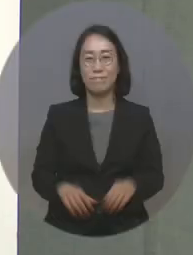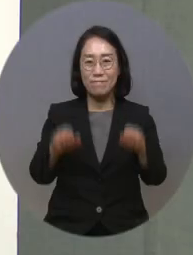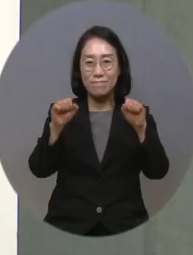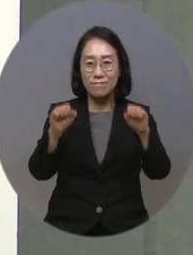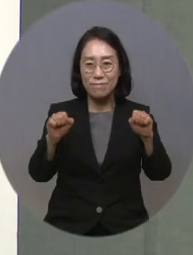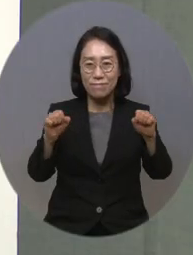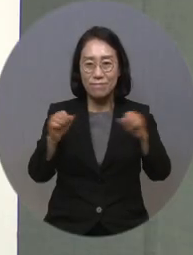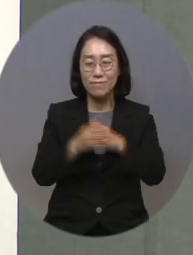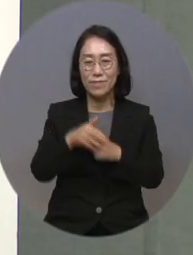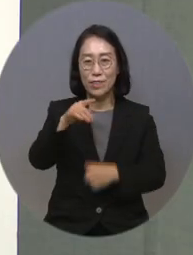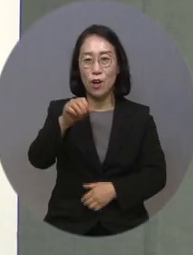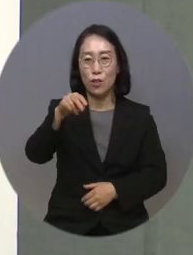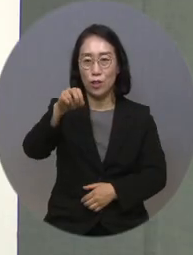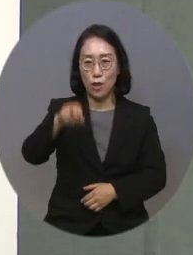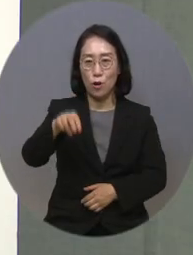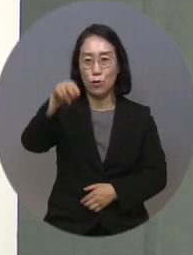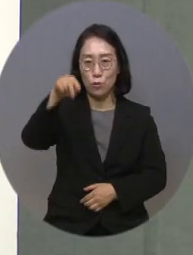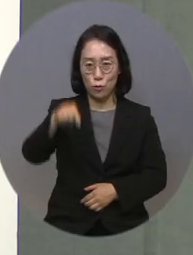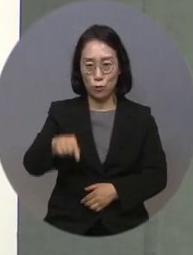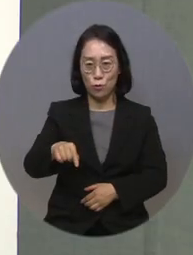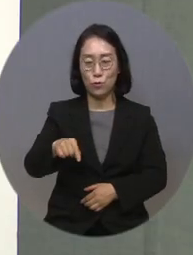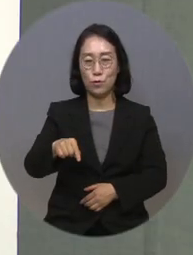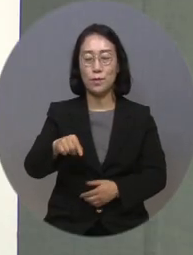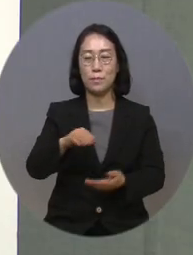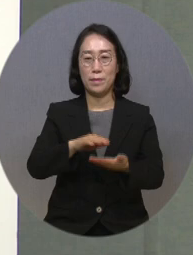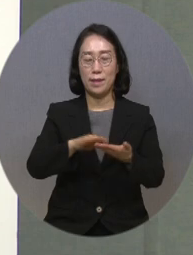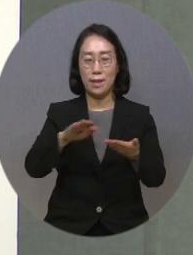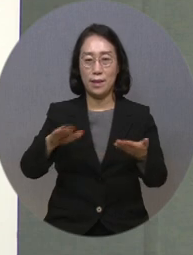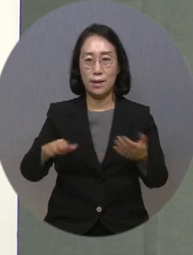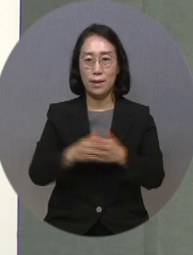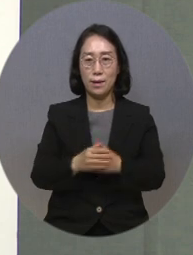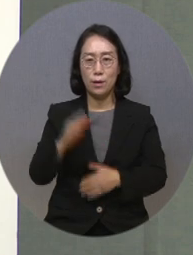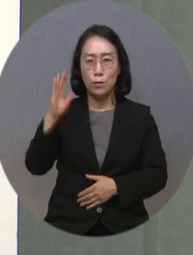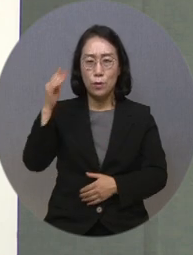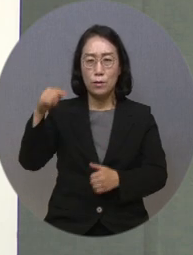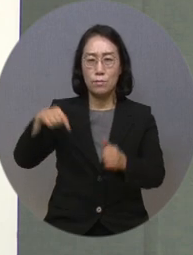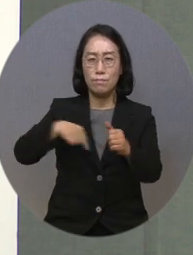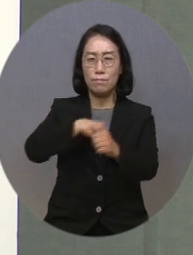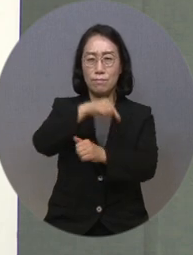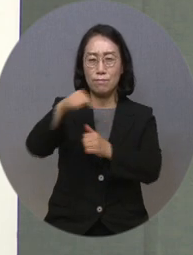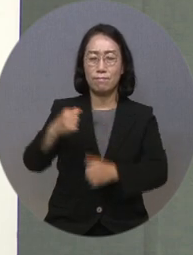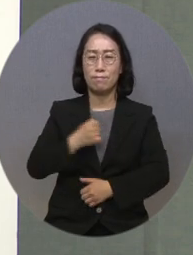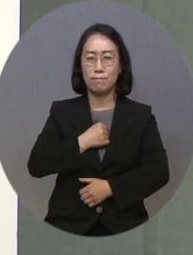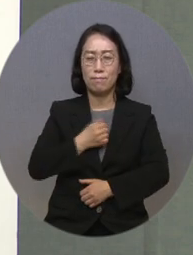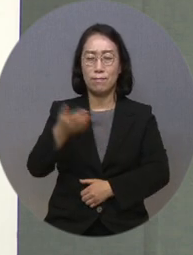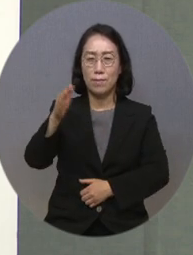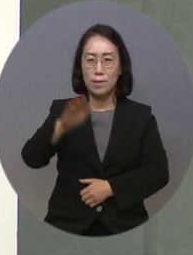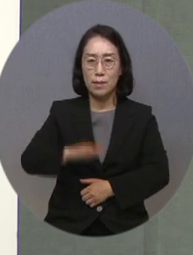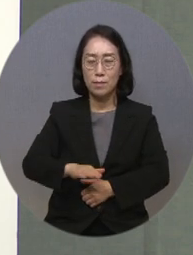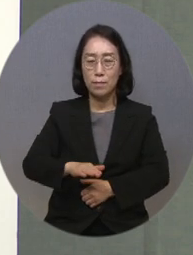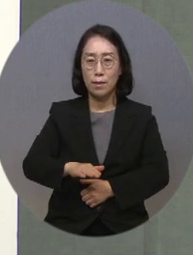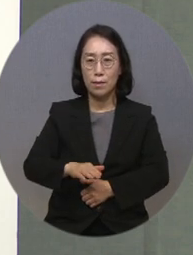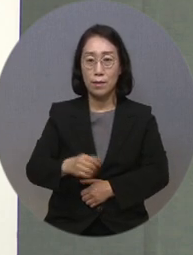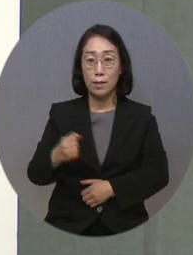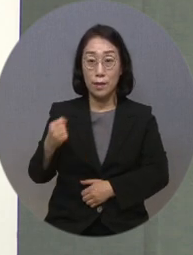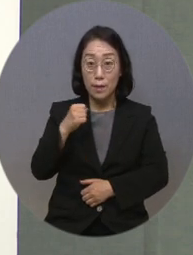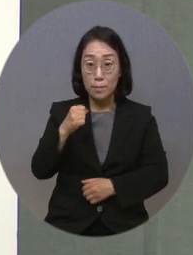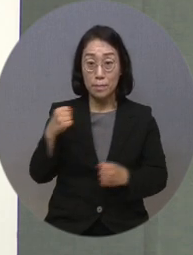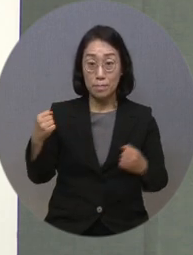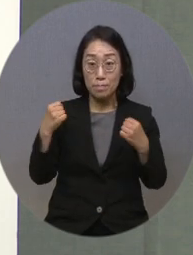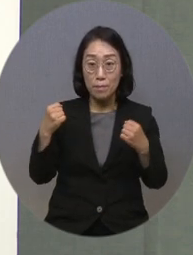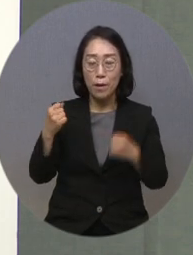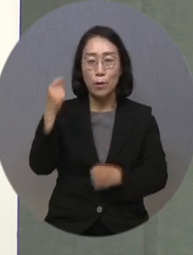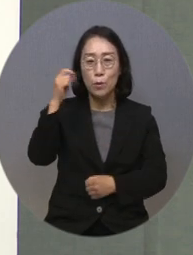안녕하십니까. 정경수입니다. 요즘처럼 답답한 시기에 그래도 힘을 주는 소식이